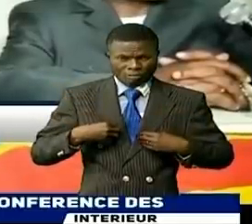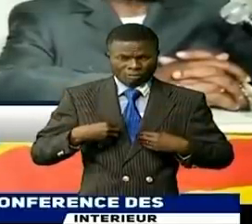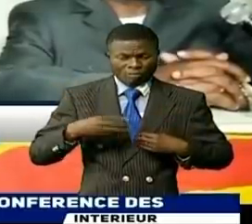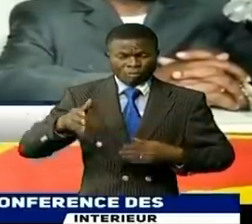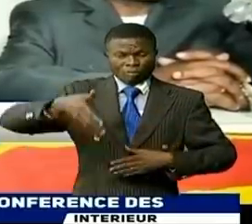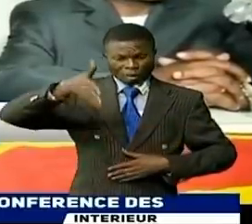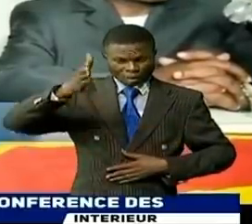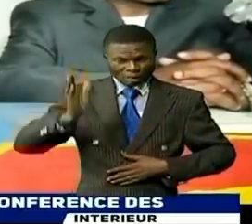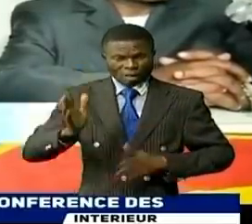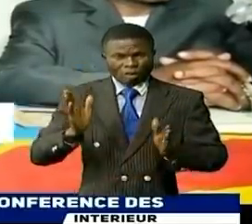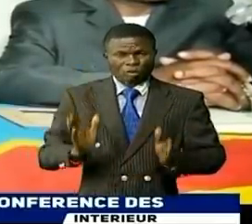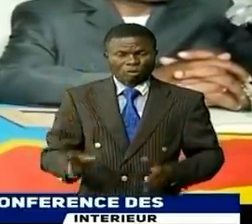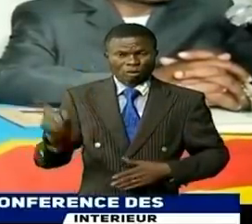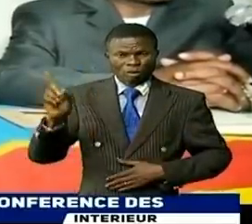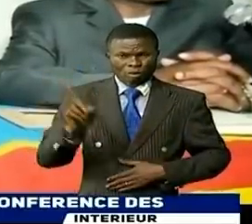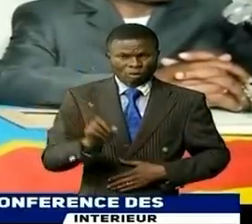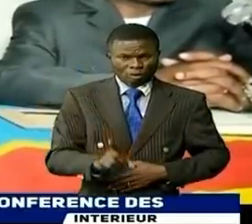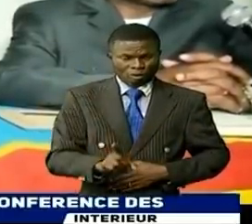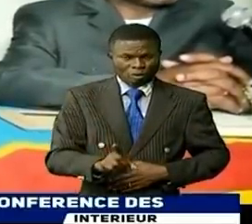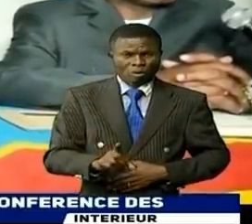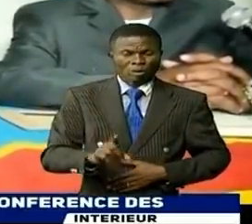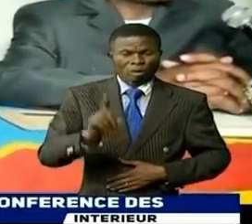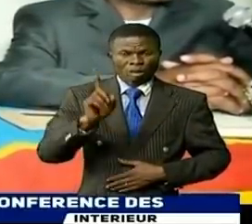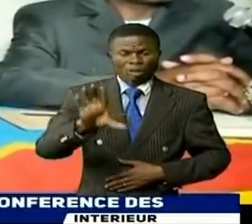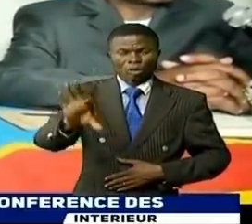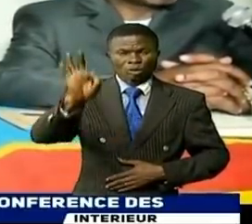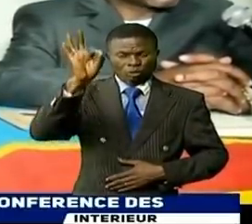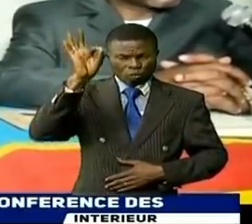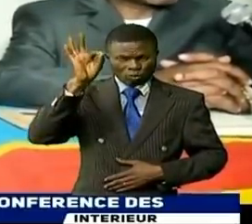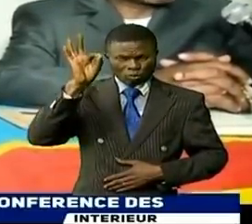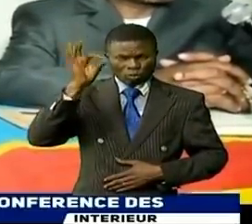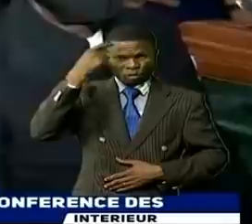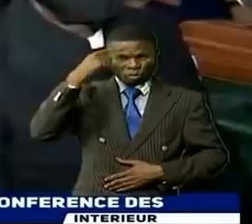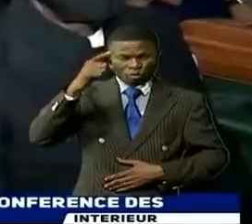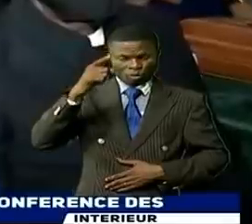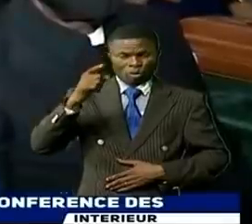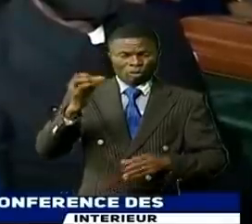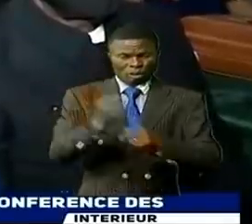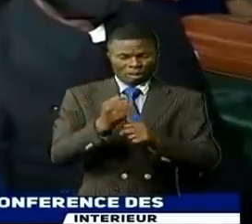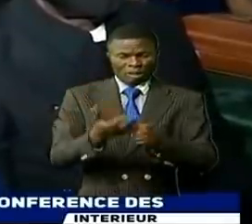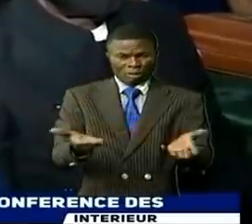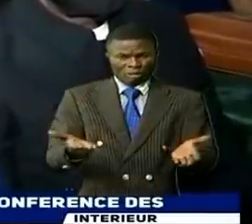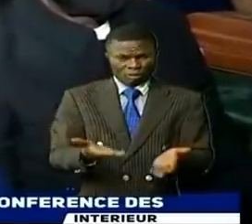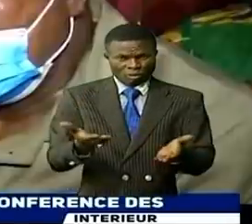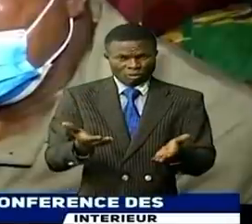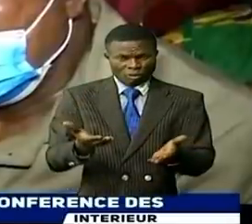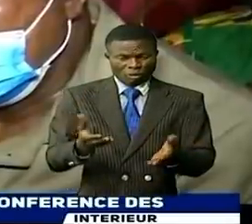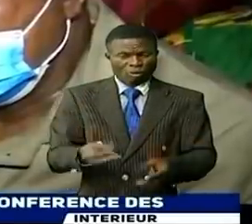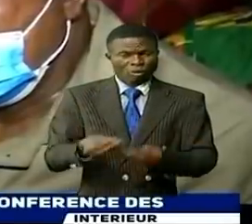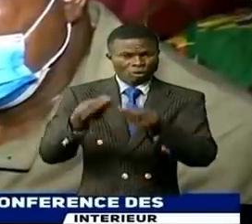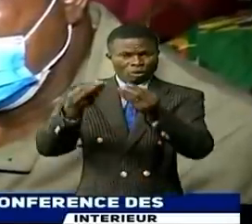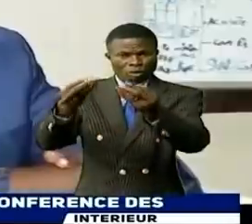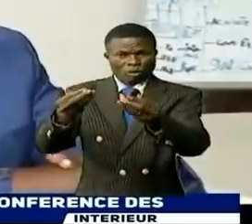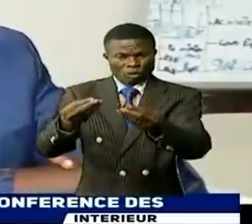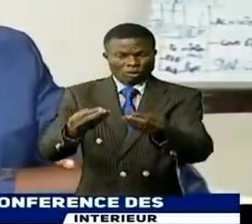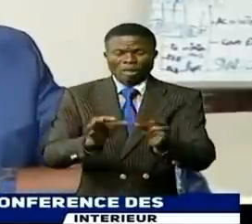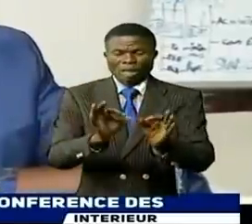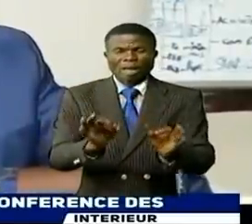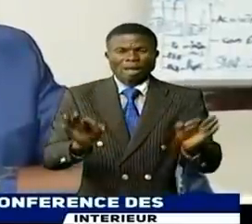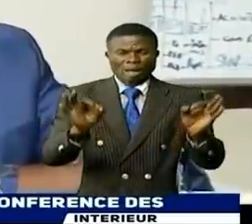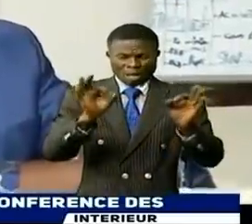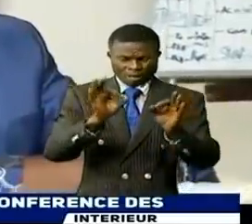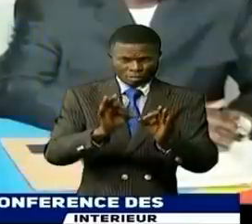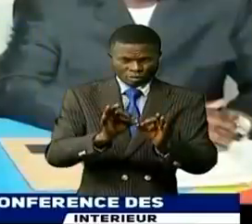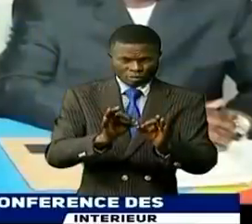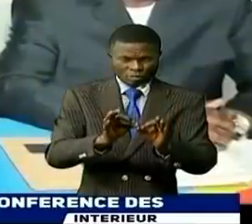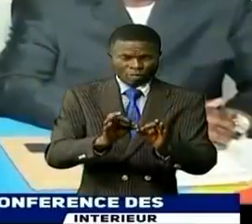experts que nous avons bien voulu désigner pour ce travail. Vous leur avez été utile. Ainsi,